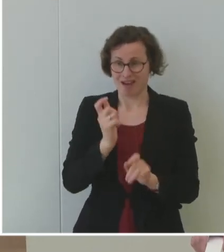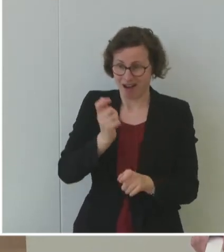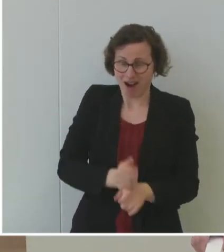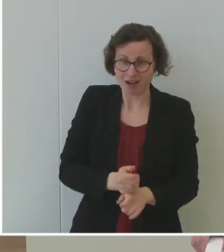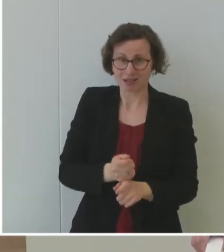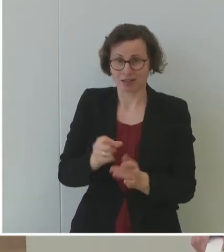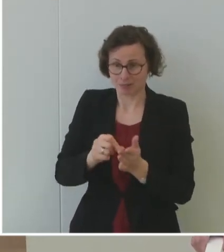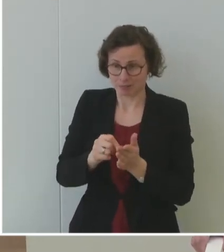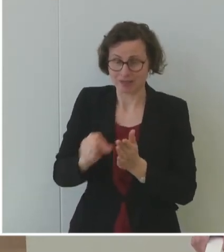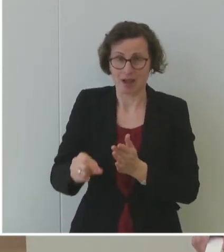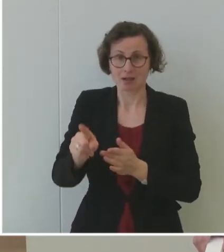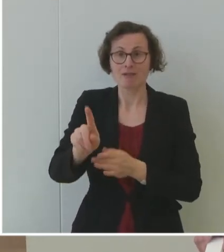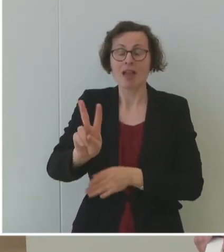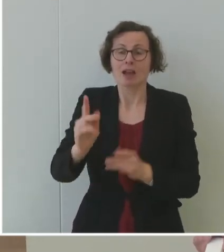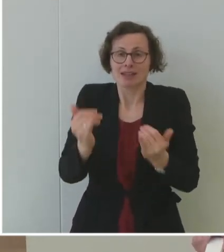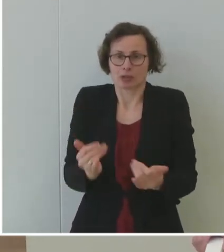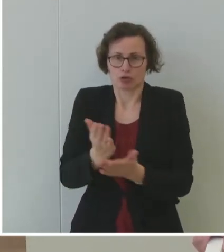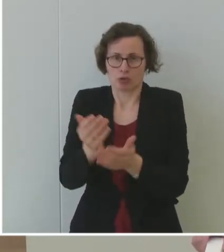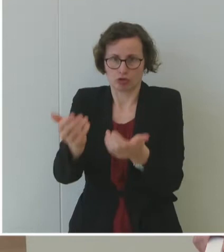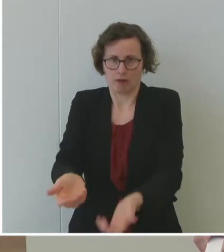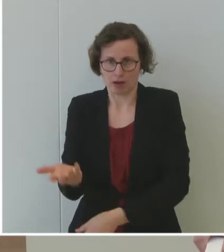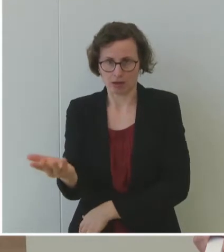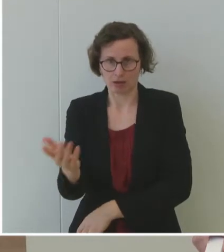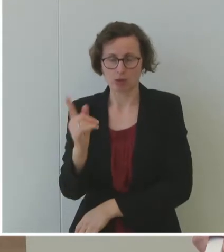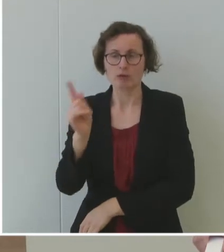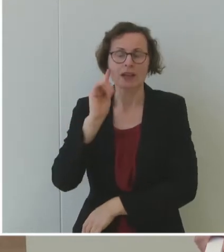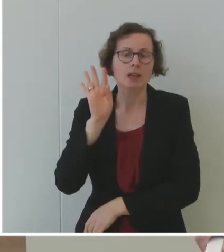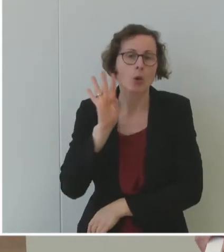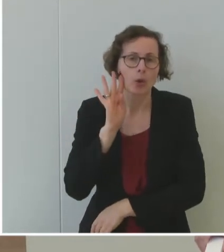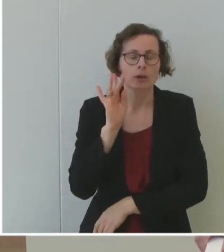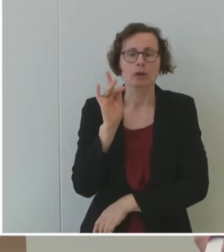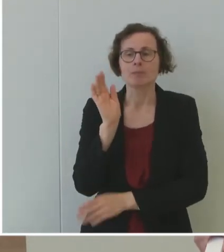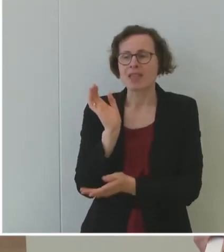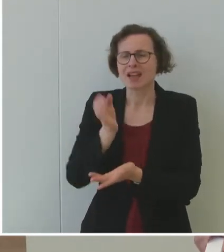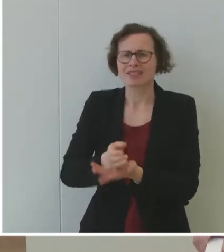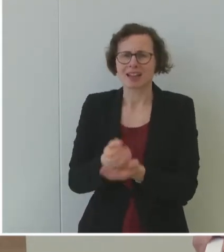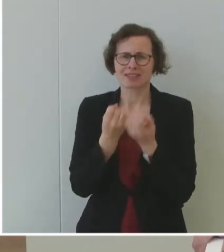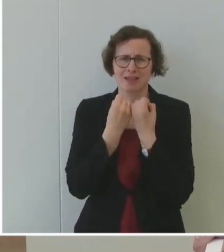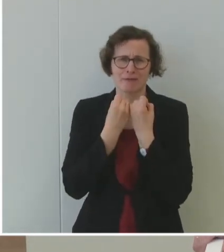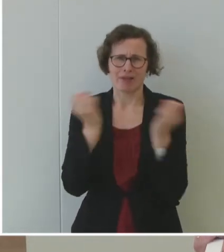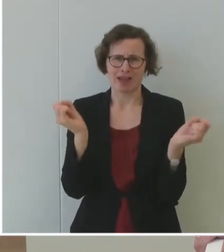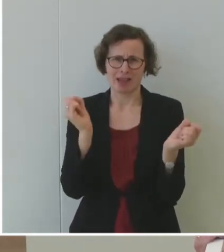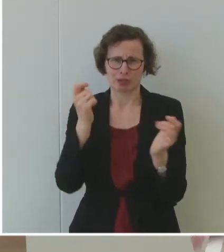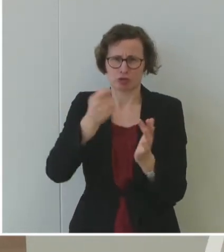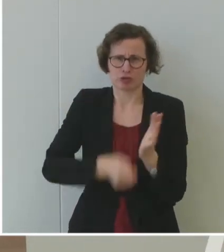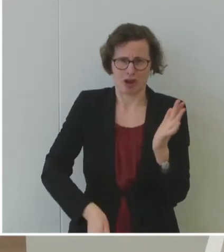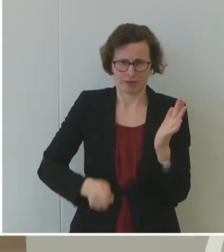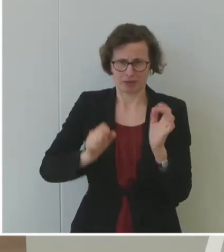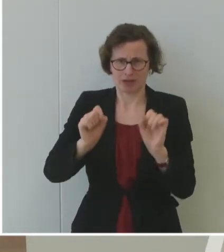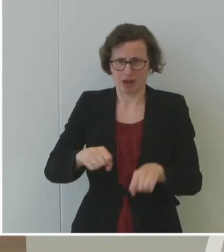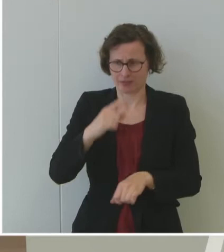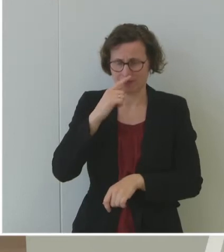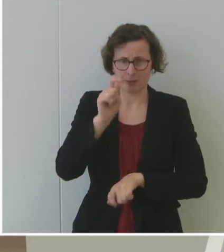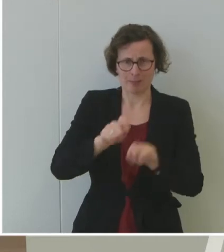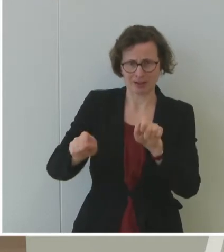sowieso am schwächsten sind. Und wenn ich dann höre, dass man ja dann Ersatzfreiheitsstrafen verhängen könne, wenn die Strafen nicht gezahlt